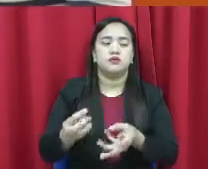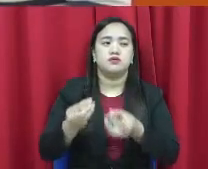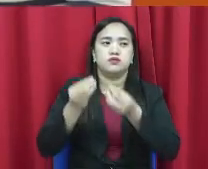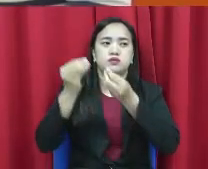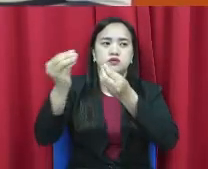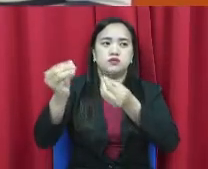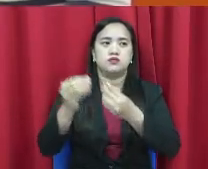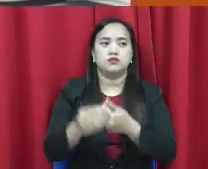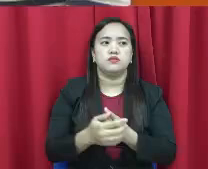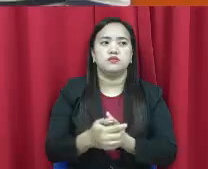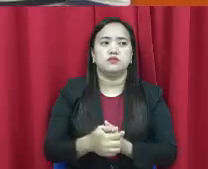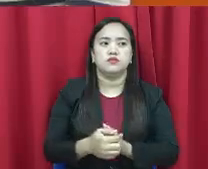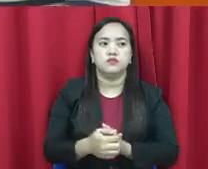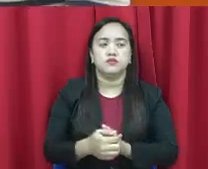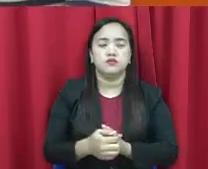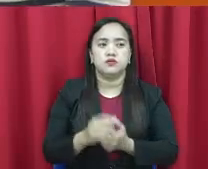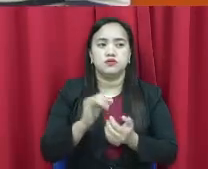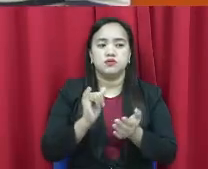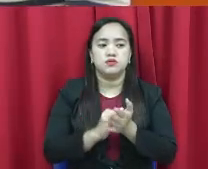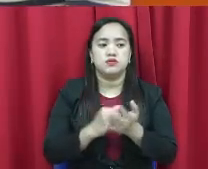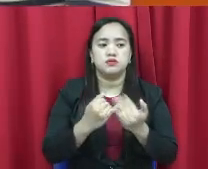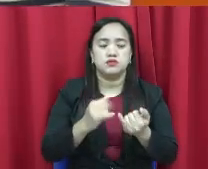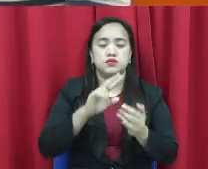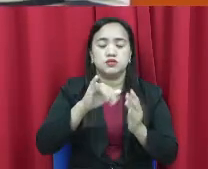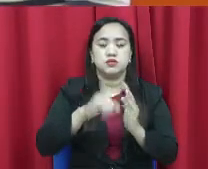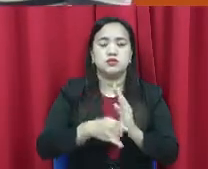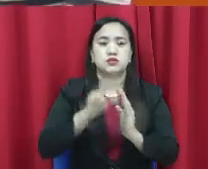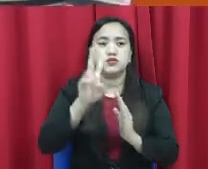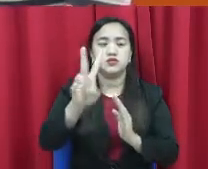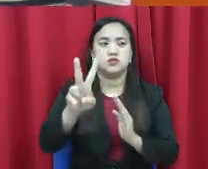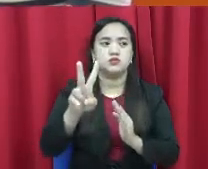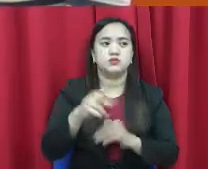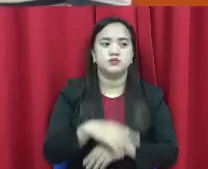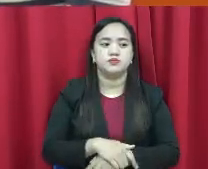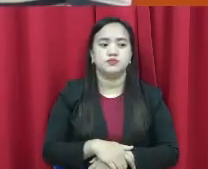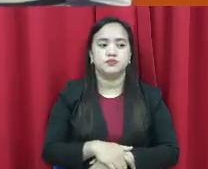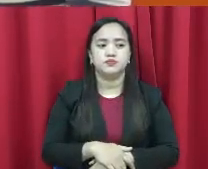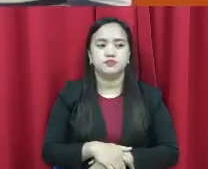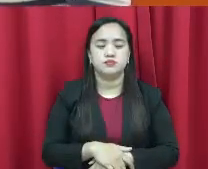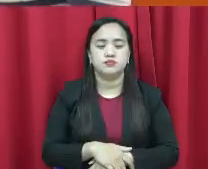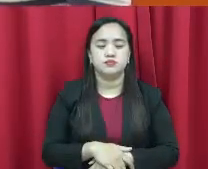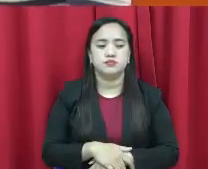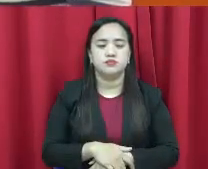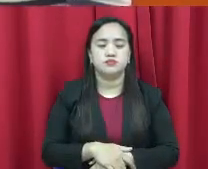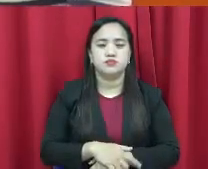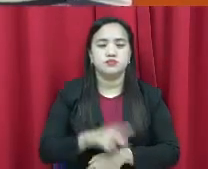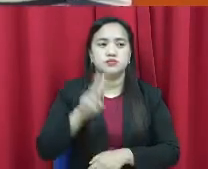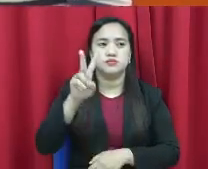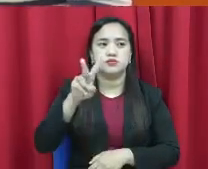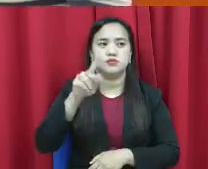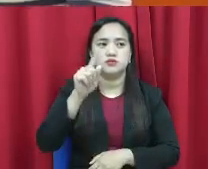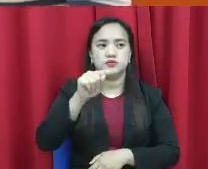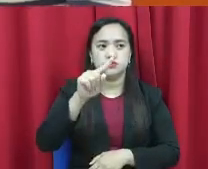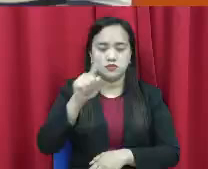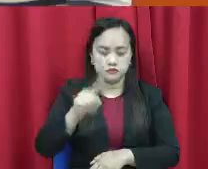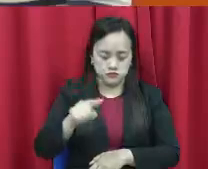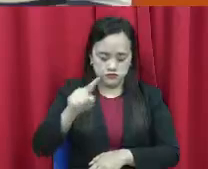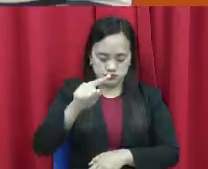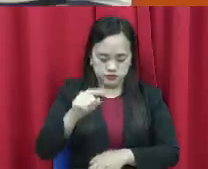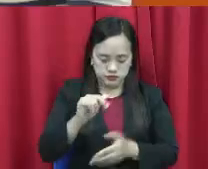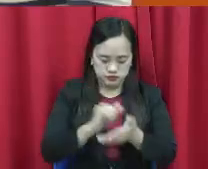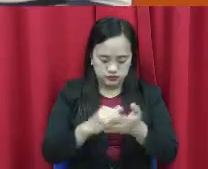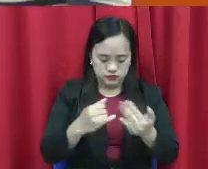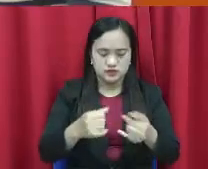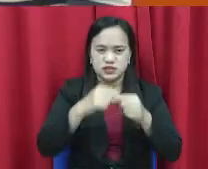ng aking sahod talagang 2% lang naiiwan sa akin kaya naawa hindi po hindi po ako